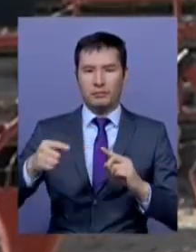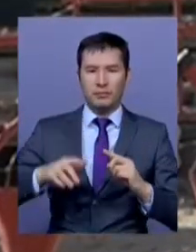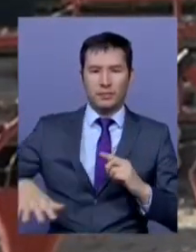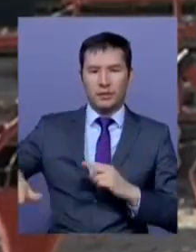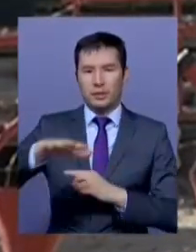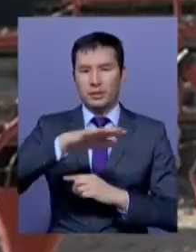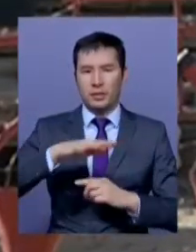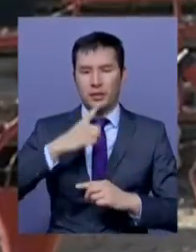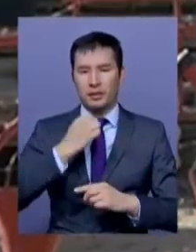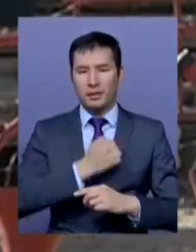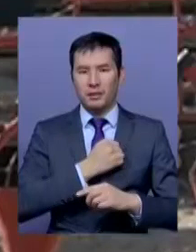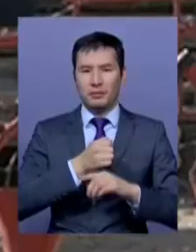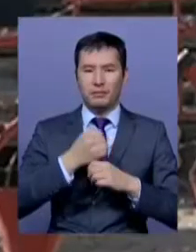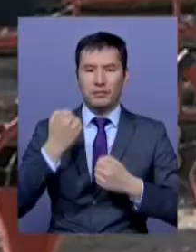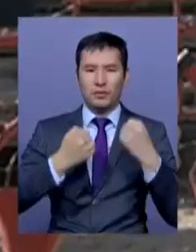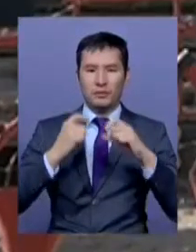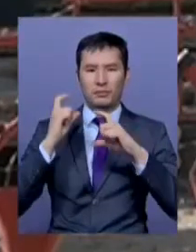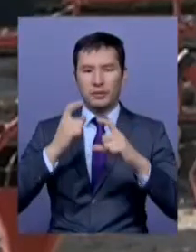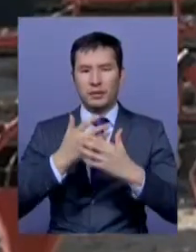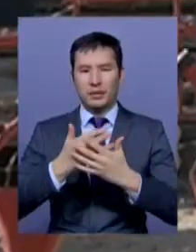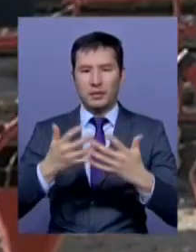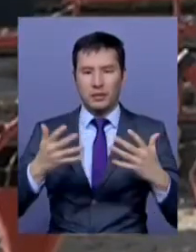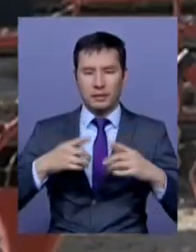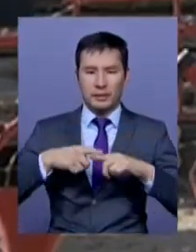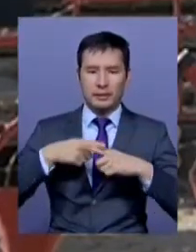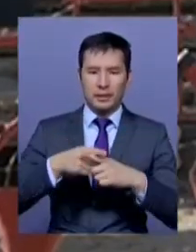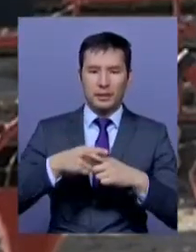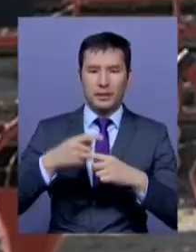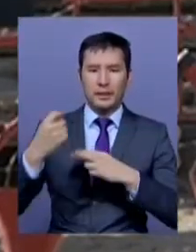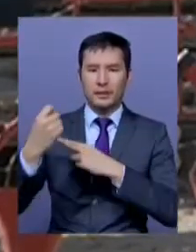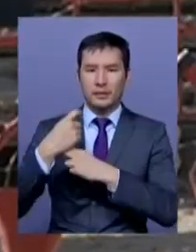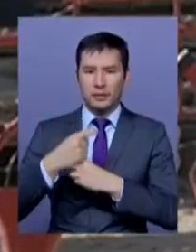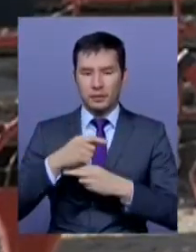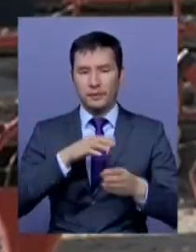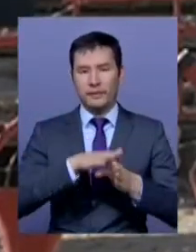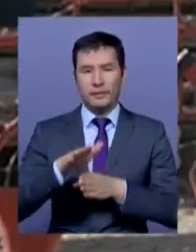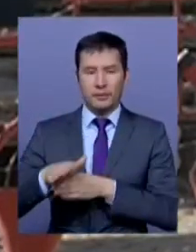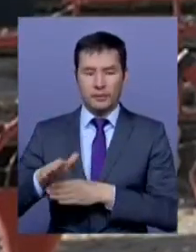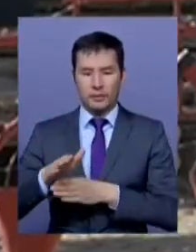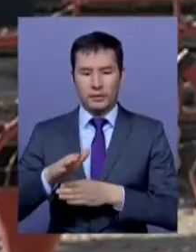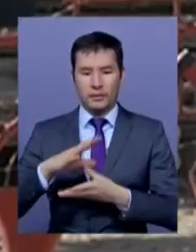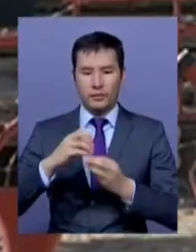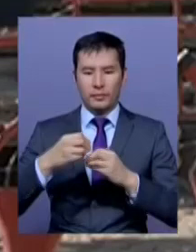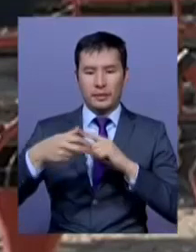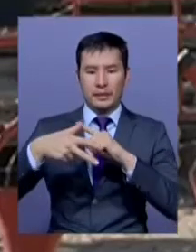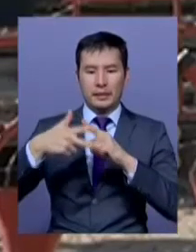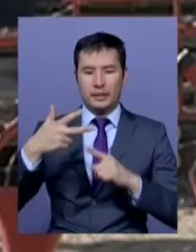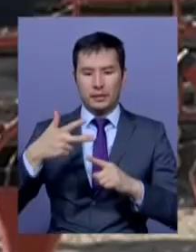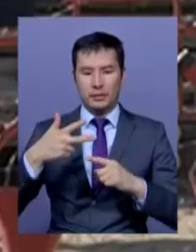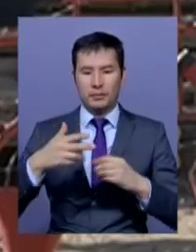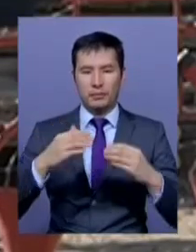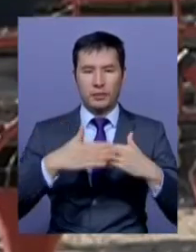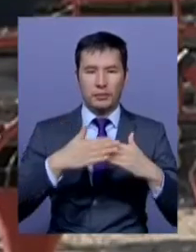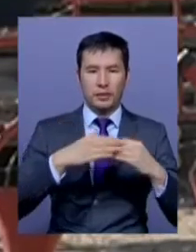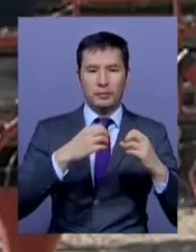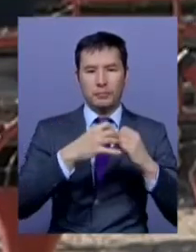мен авиациялық зақымдау құрылғыларын алып жүріп, тиісті әрекетті орындауы қажет. Жаттығу жасап жатқан 3 бөлім осылай 15-20-ға